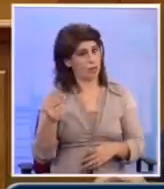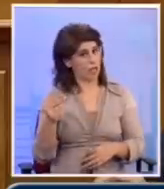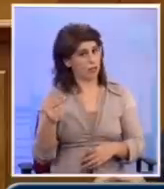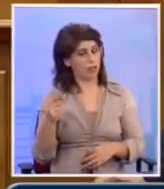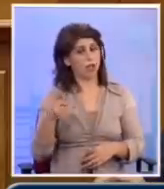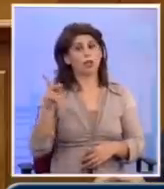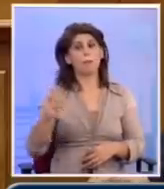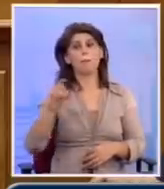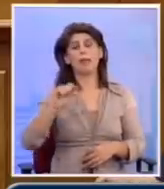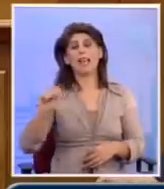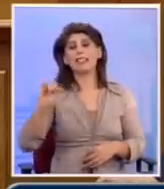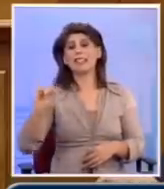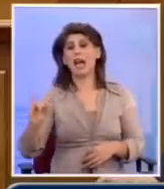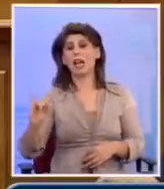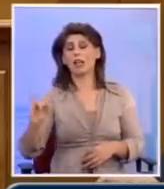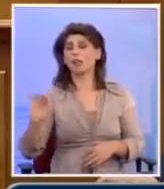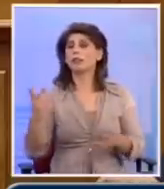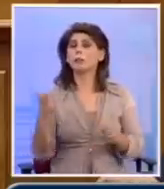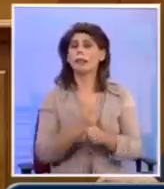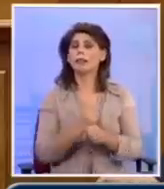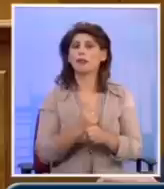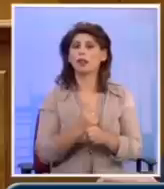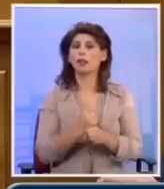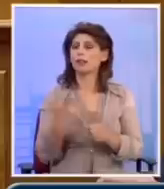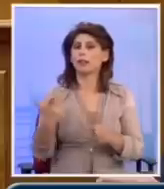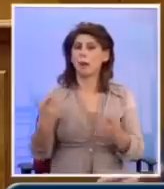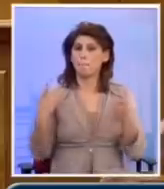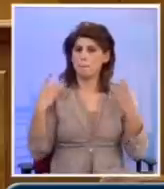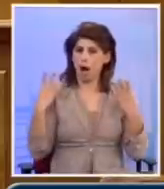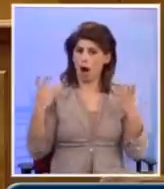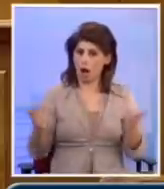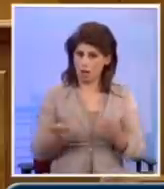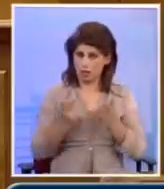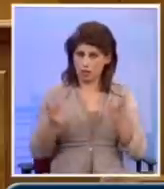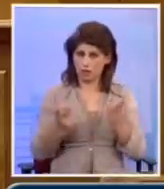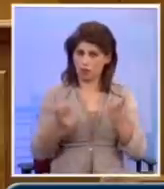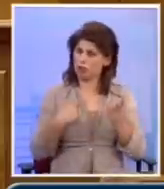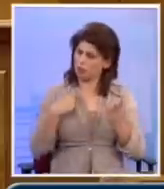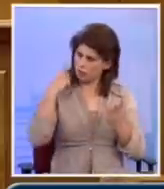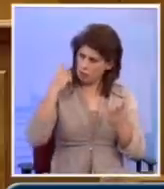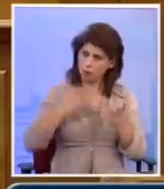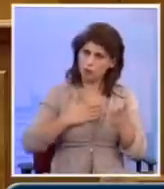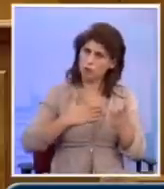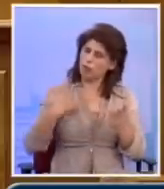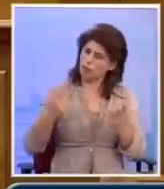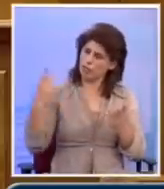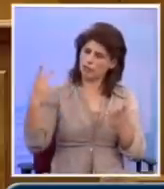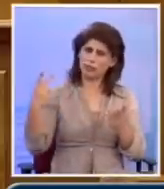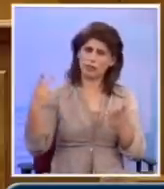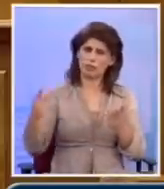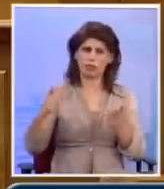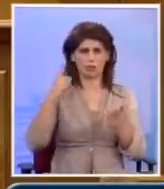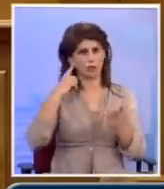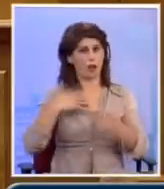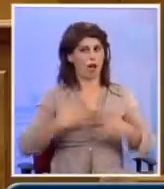το PSI, αλήθεια? Να ξελαφρώσει, θέλετε την άποψή μου ή θα έχετε τη δυνατότητα να πείτε τη δική σας, αλλά σας βλέπω